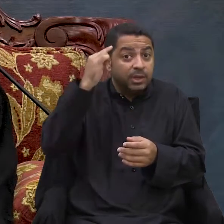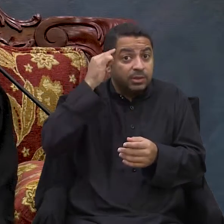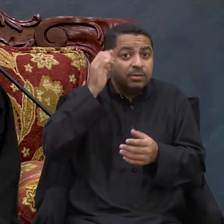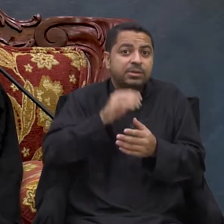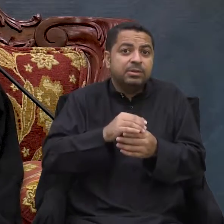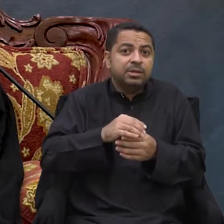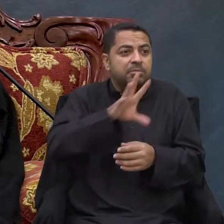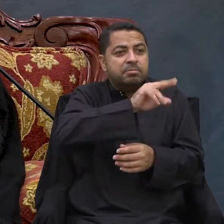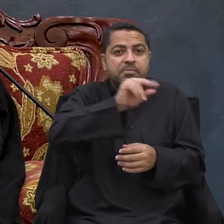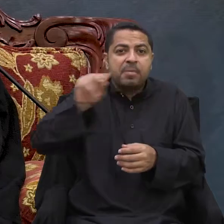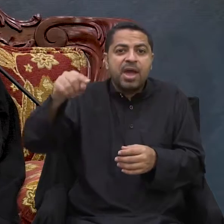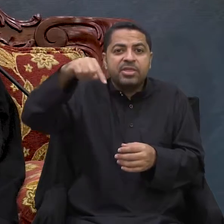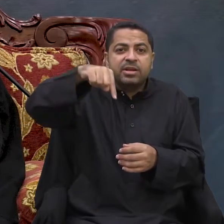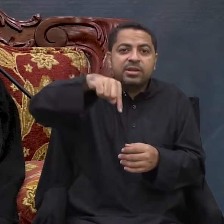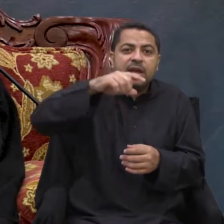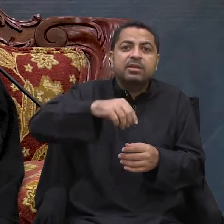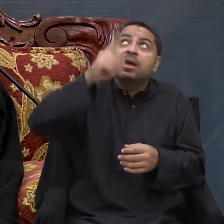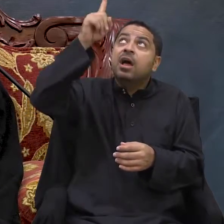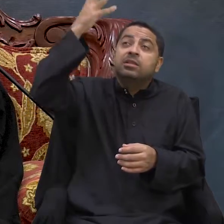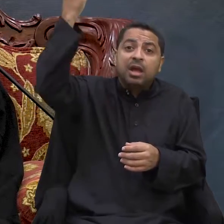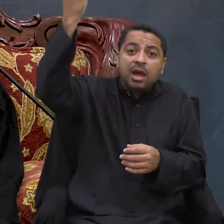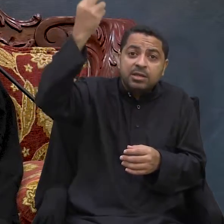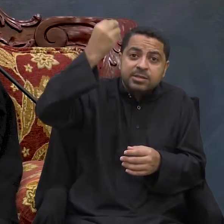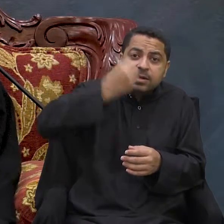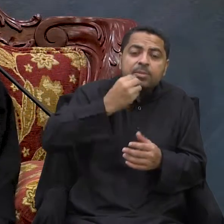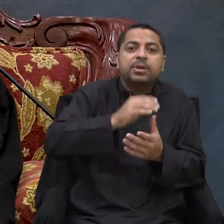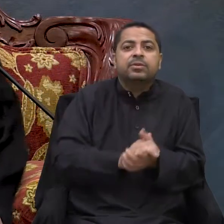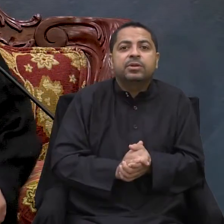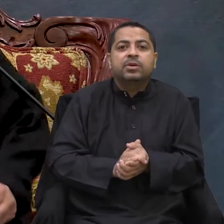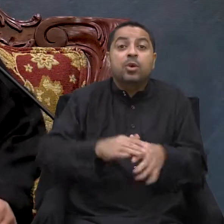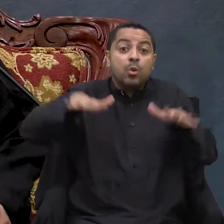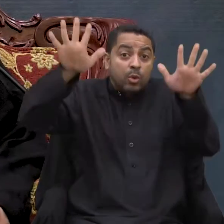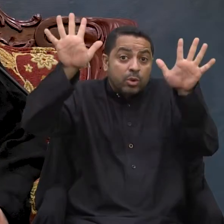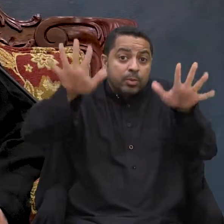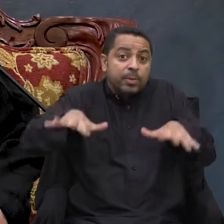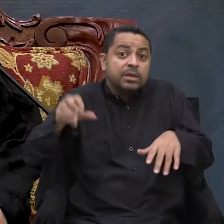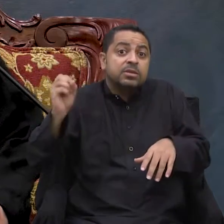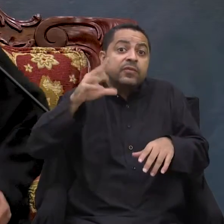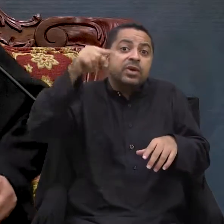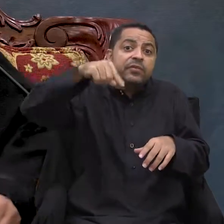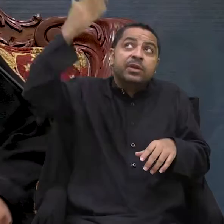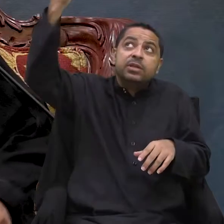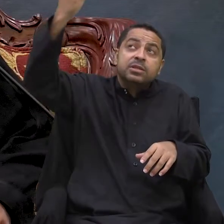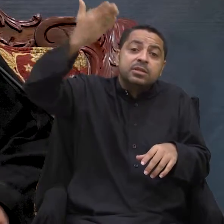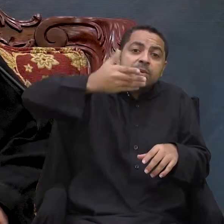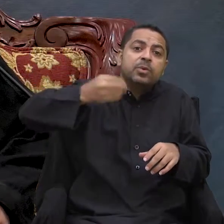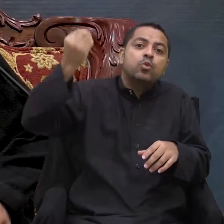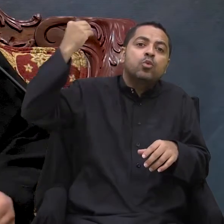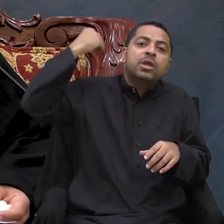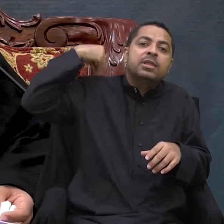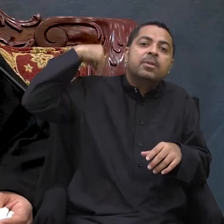هذا الاجتماع فيه بركة تنزل، وفيه ملائكة تتنزل، وفيه